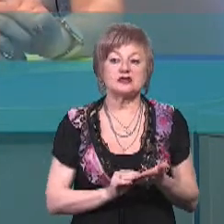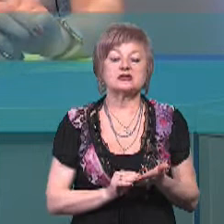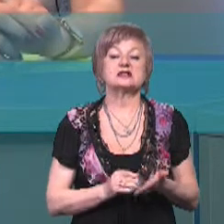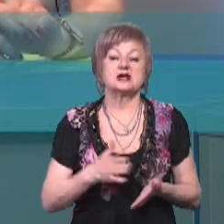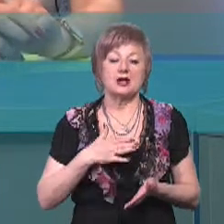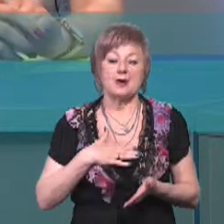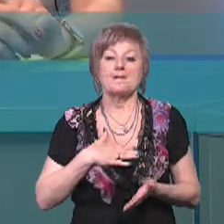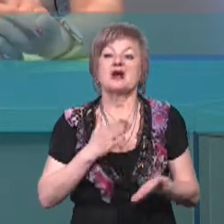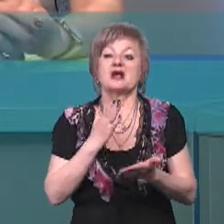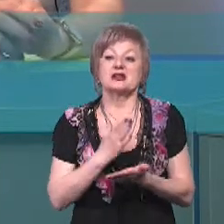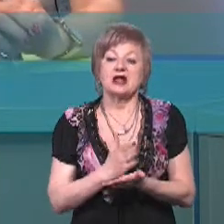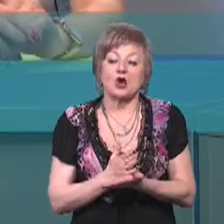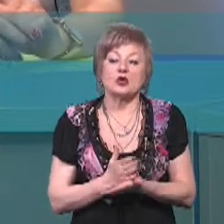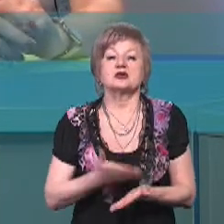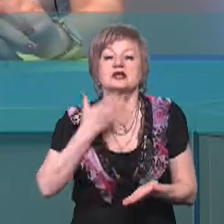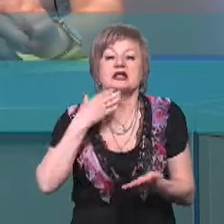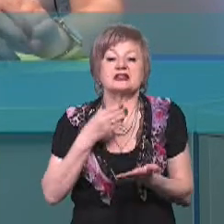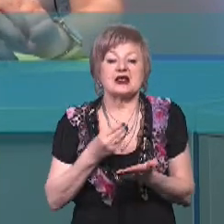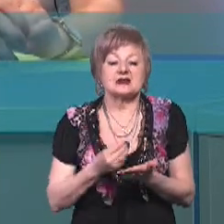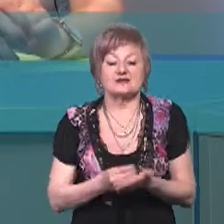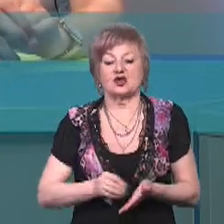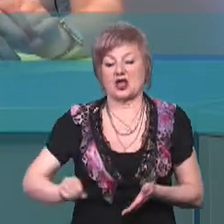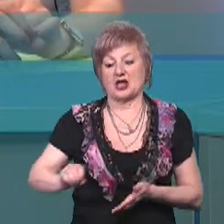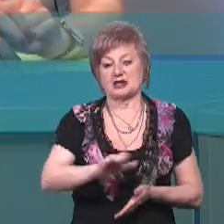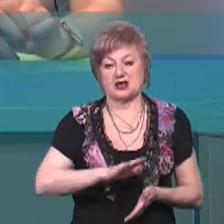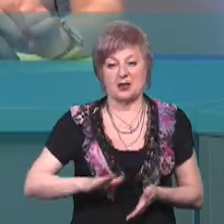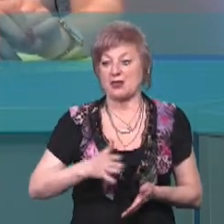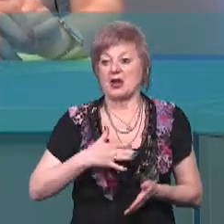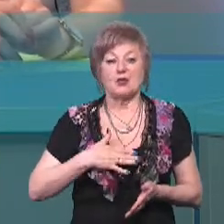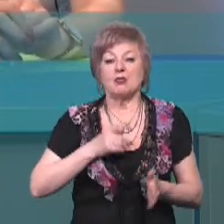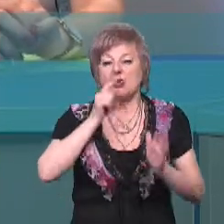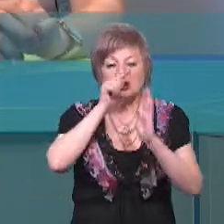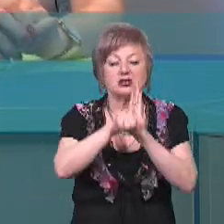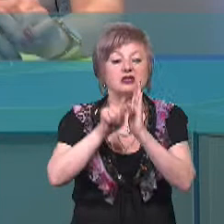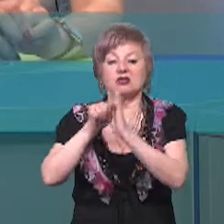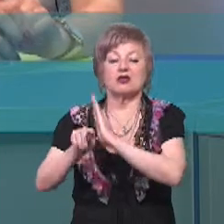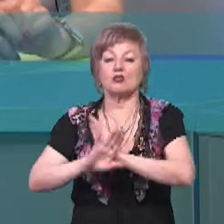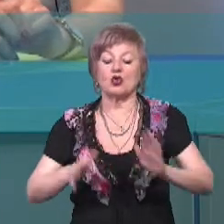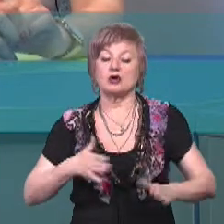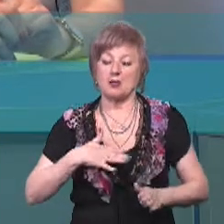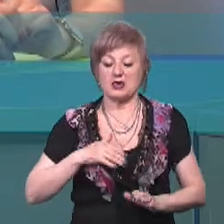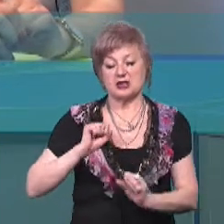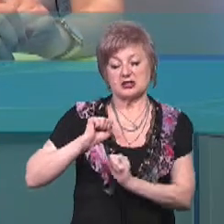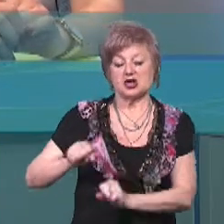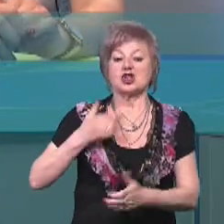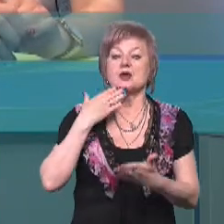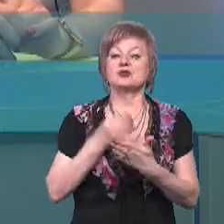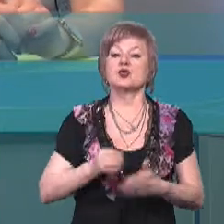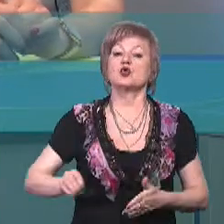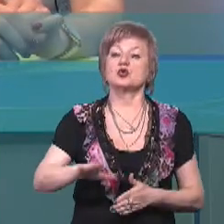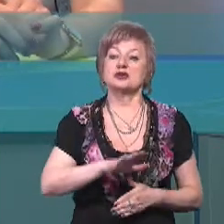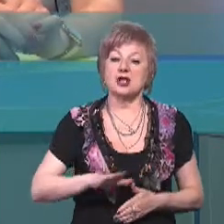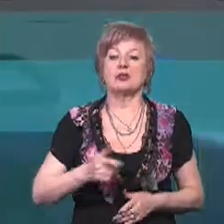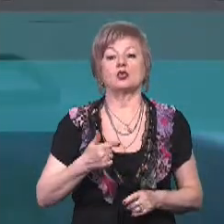ми знаходимося на своїй, Богом даній землі. Ми ні до кого не приходили, ми її боронимо. Тому я вважаю,